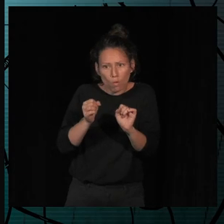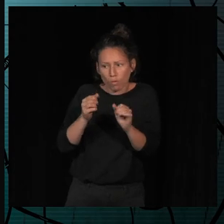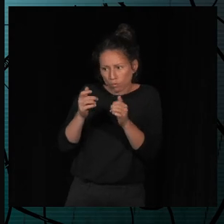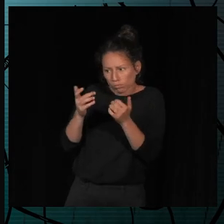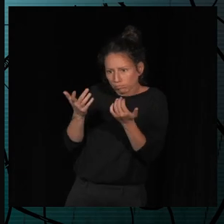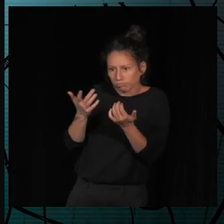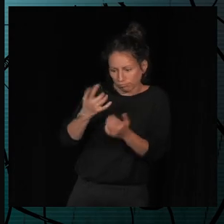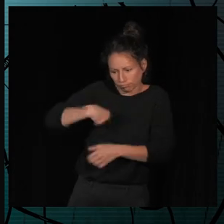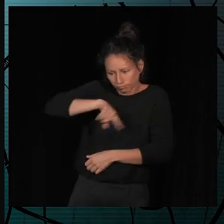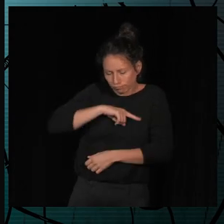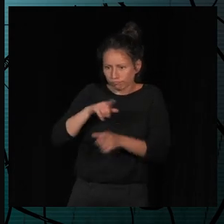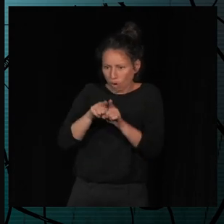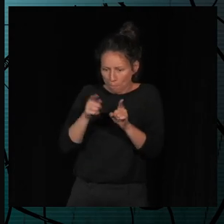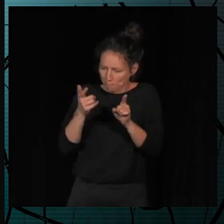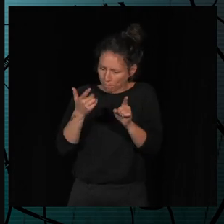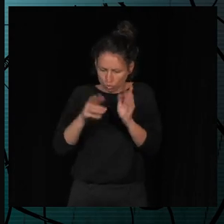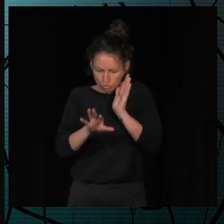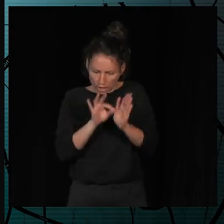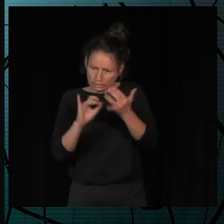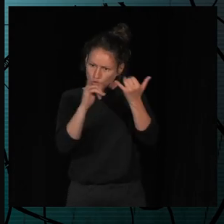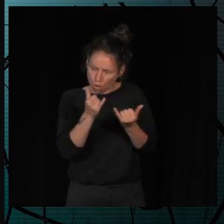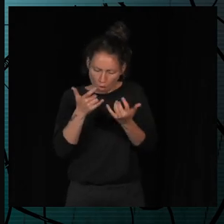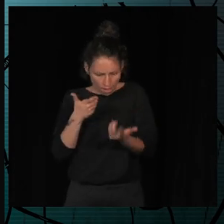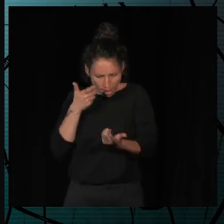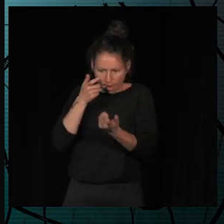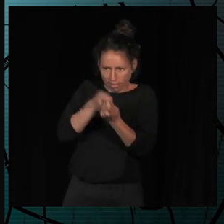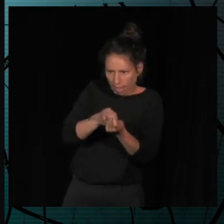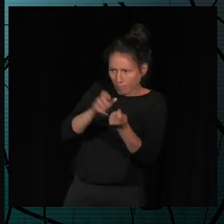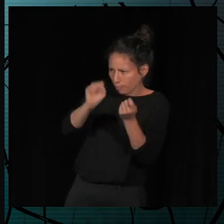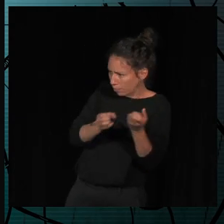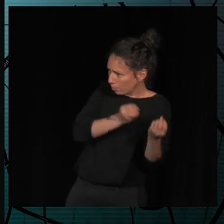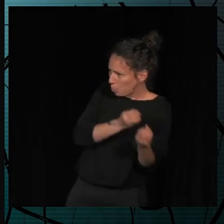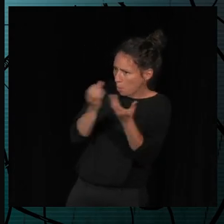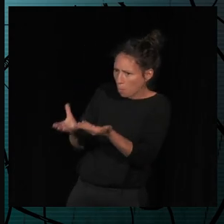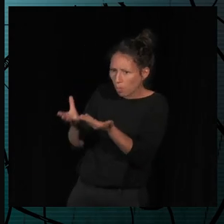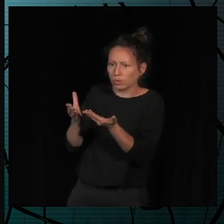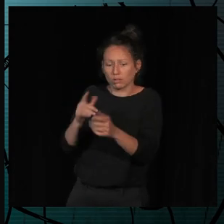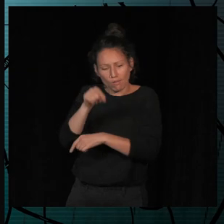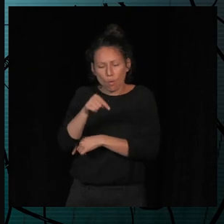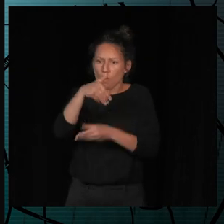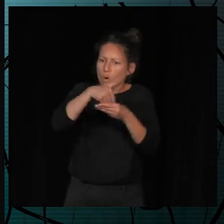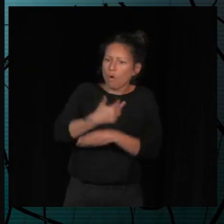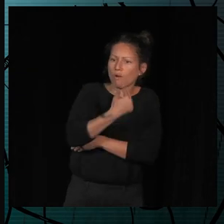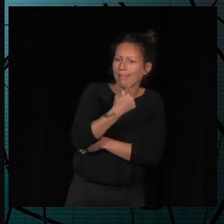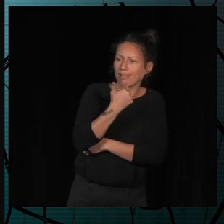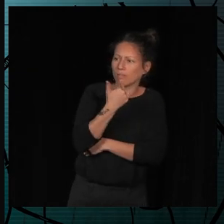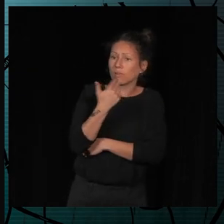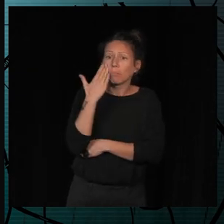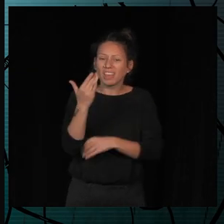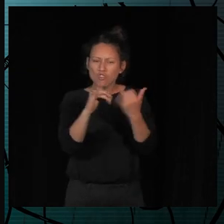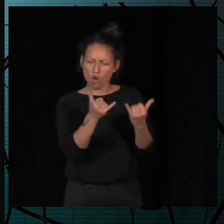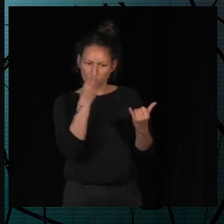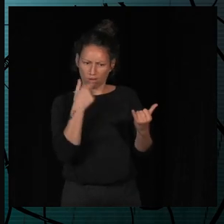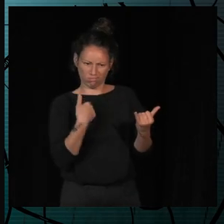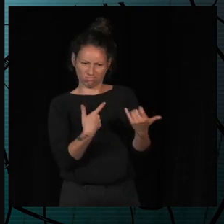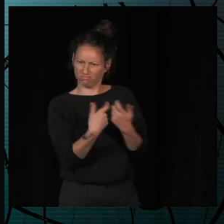aussi des consommateurs avertis en choisissant aussi des contenus qui sont qualitatifs on peut aussi boyccoter des choses avec lesquelles on n'est pas en accord